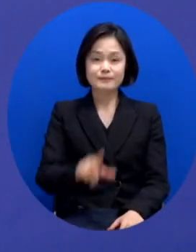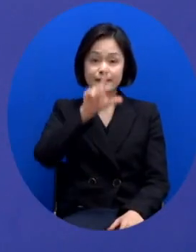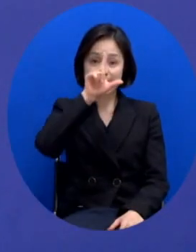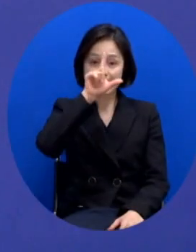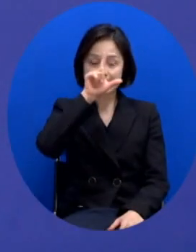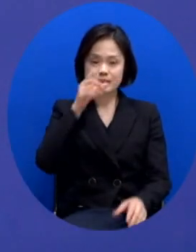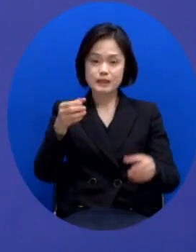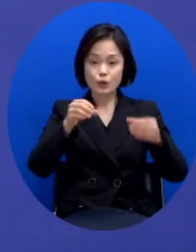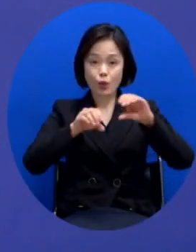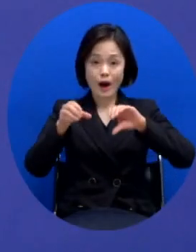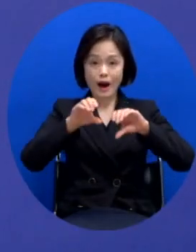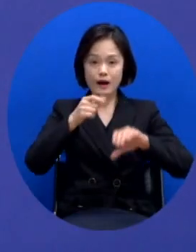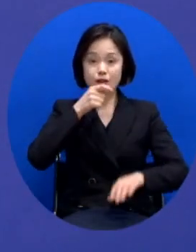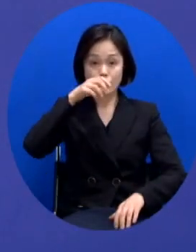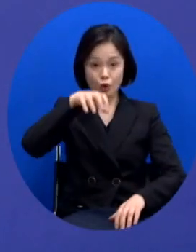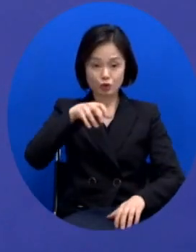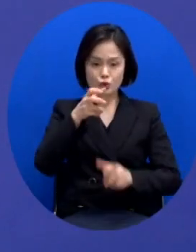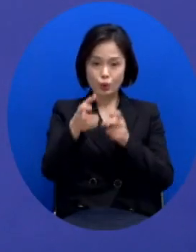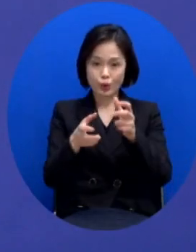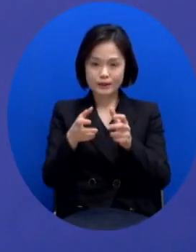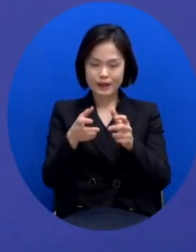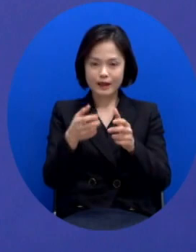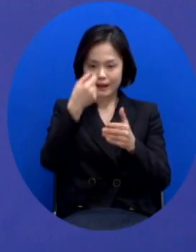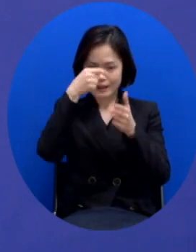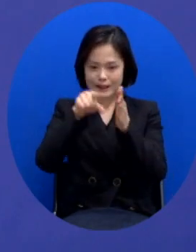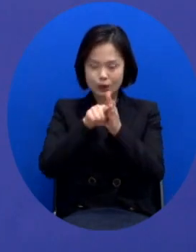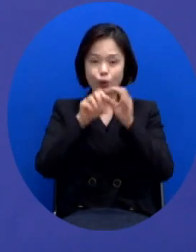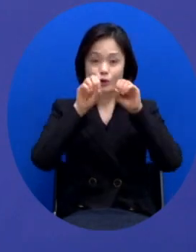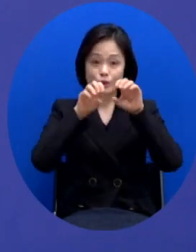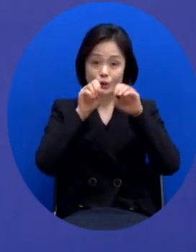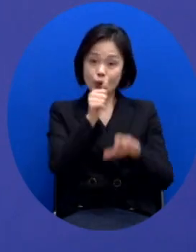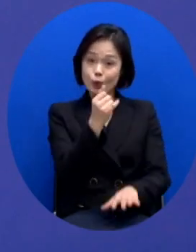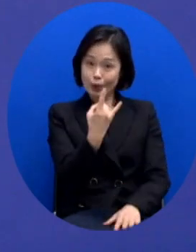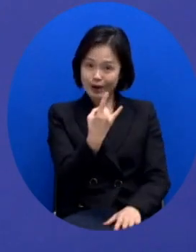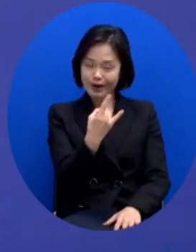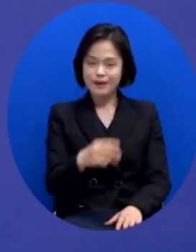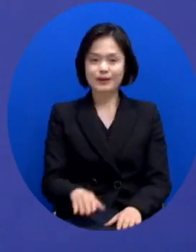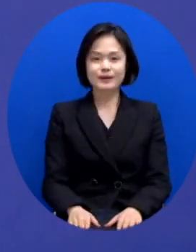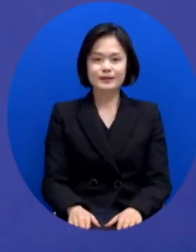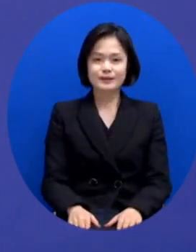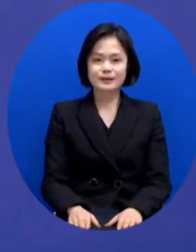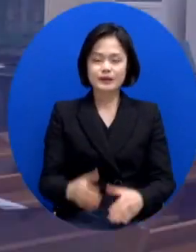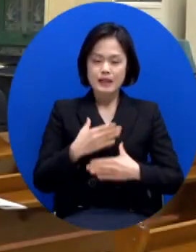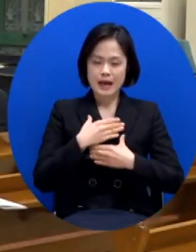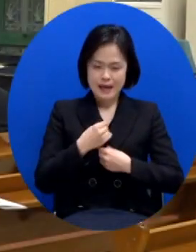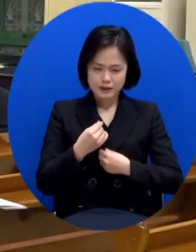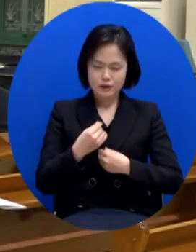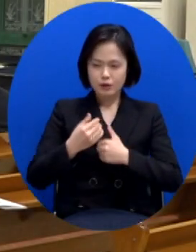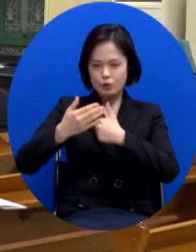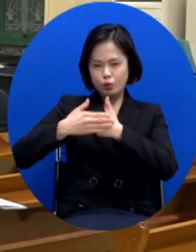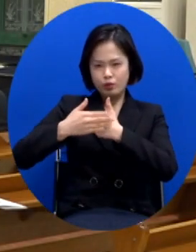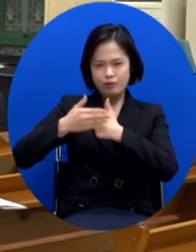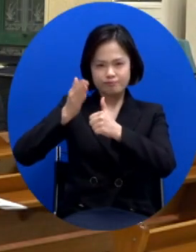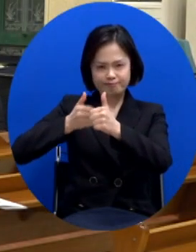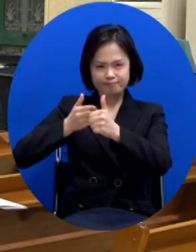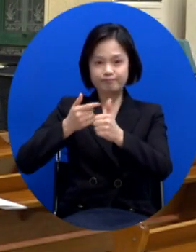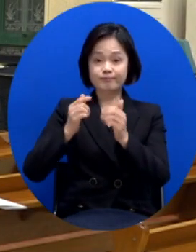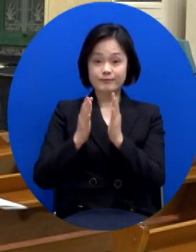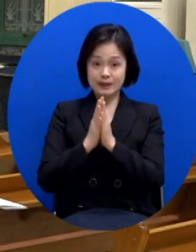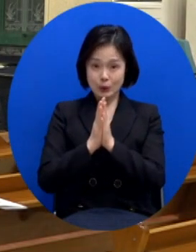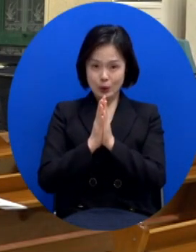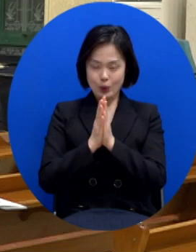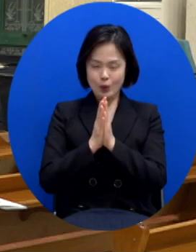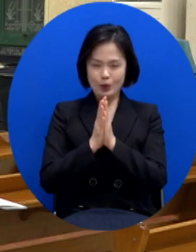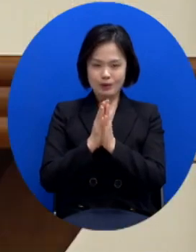화학 여수공장 기독 선교회가 새해를 맞아 10년 안전 기원 예배를 드렸습니다 예배에서 설교를